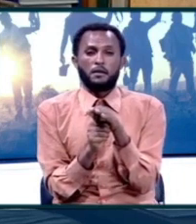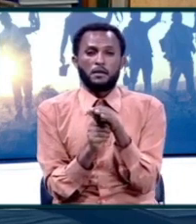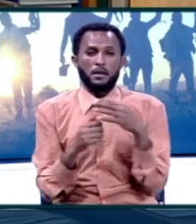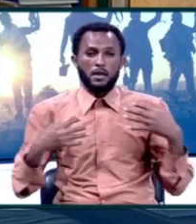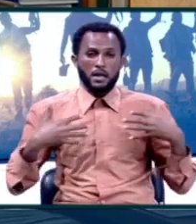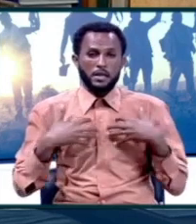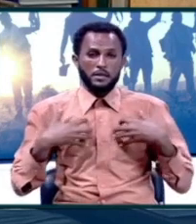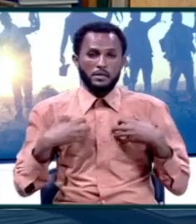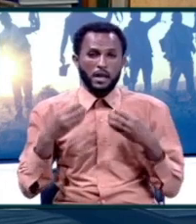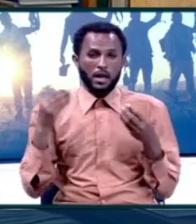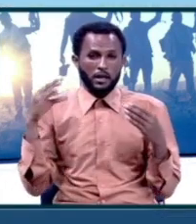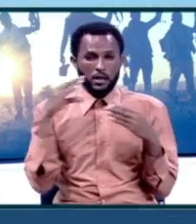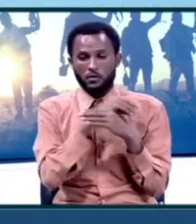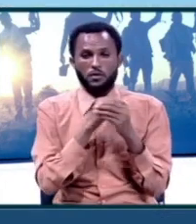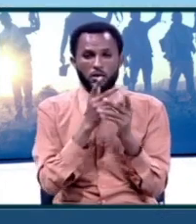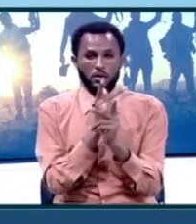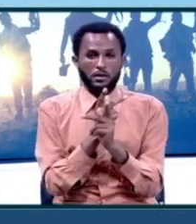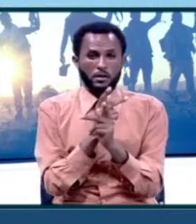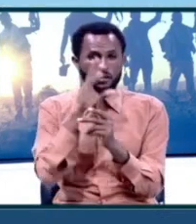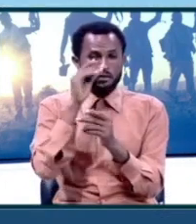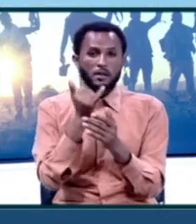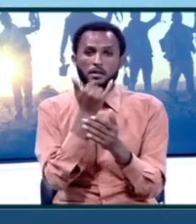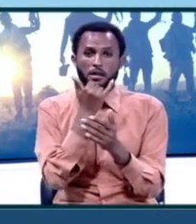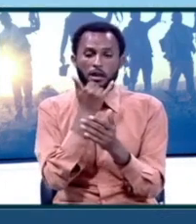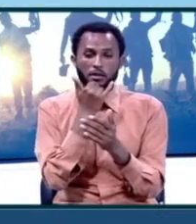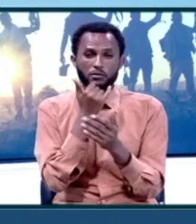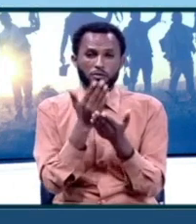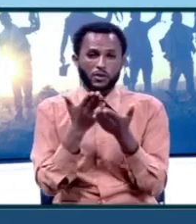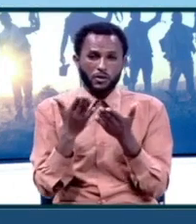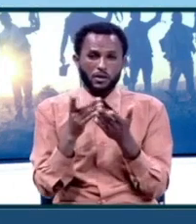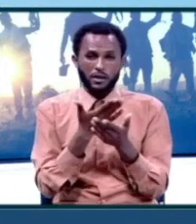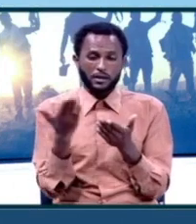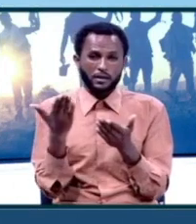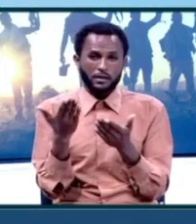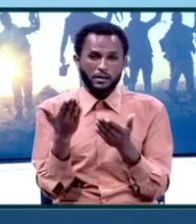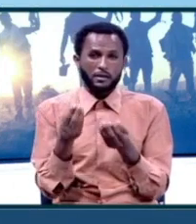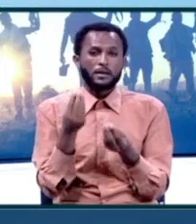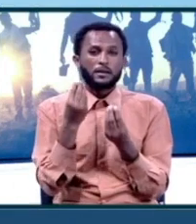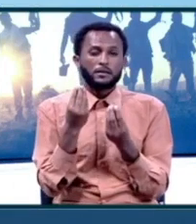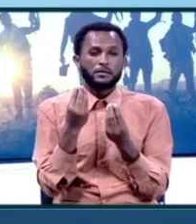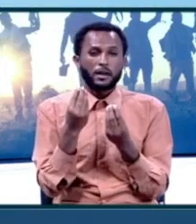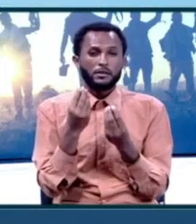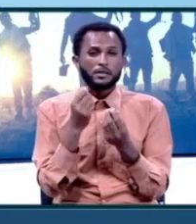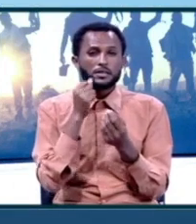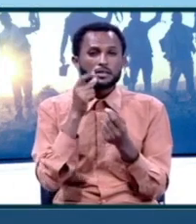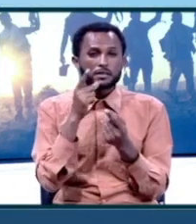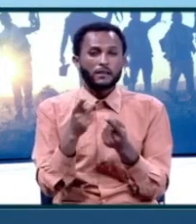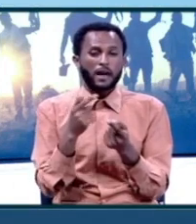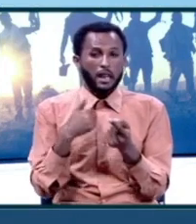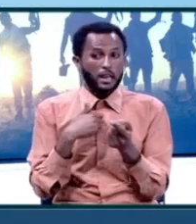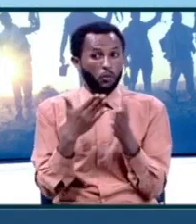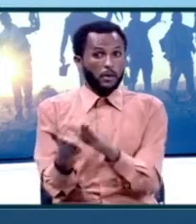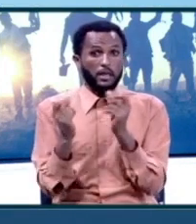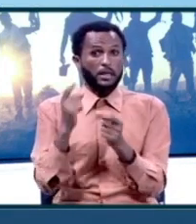እንስሳ ከይበልዖ ትሕሉ ሰብ ተሳሒቱ ነብሲ ክትል እዩ ግን ይፅፀት ንምንታይ እየ ዚ ኣድየና ጋለ ኣነ ክሞት እየ ኢሉ ይሓስብ